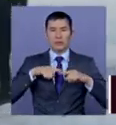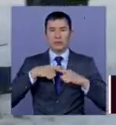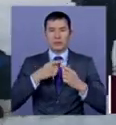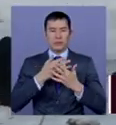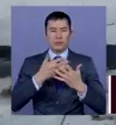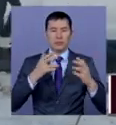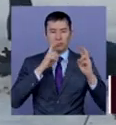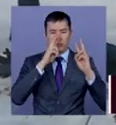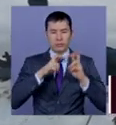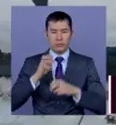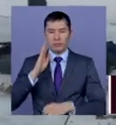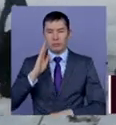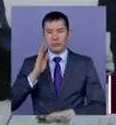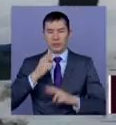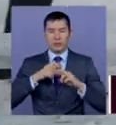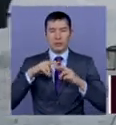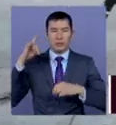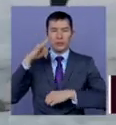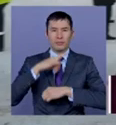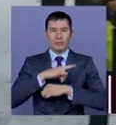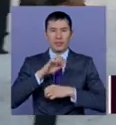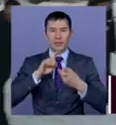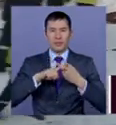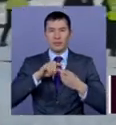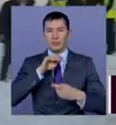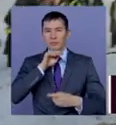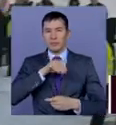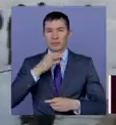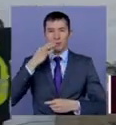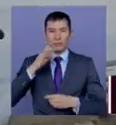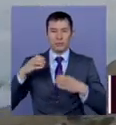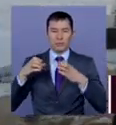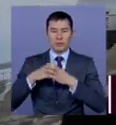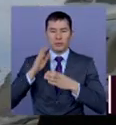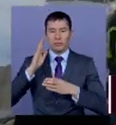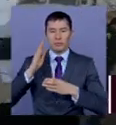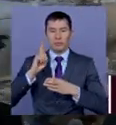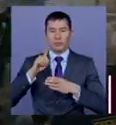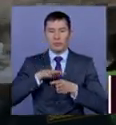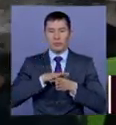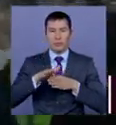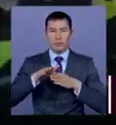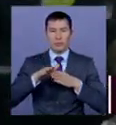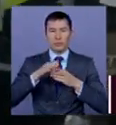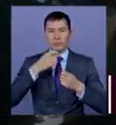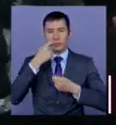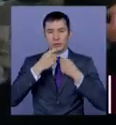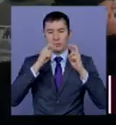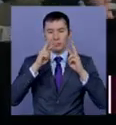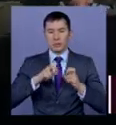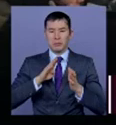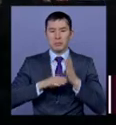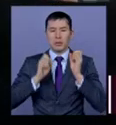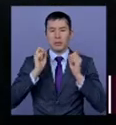Қазақстанның авиациялық әкімшілігі акционерлік қоғамын білікті мамандармен қамту жұмыстарын толық аяқтау шараларын қабылдауға, қауіпсіздік